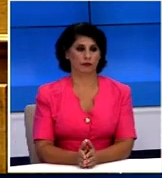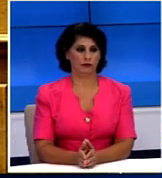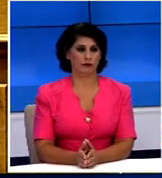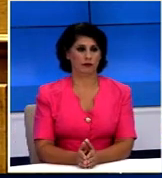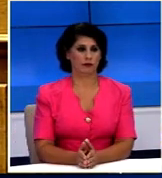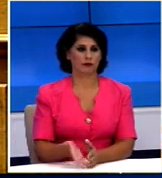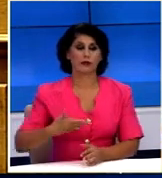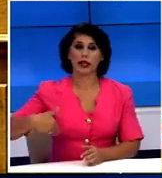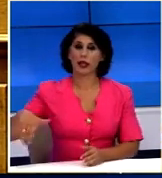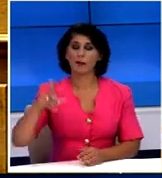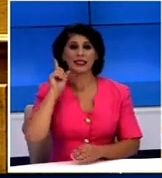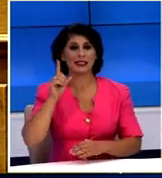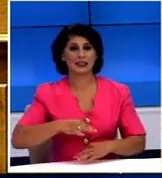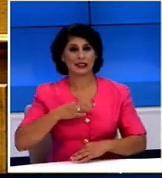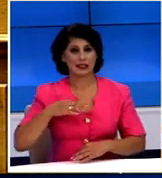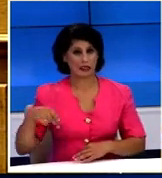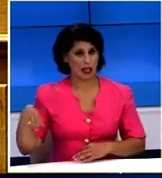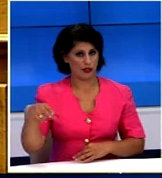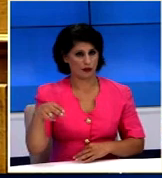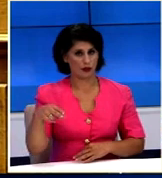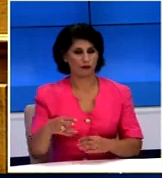Για μας λοιπόν, κυρίες και κύριοι συνάδελφοι,